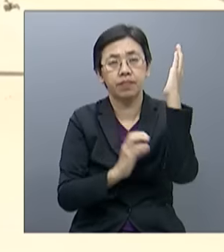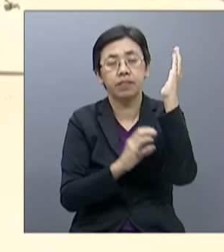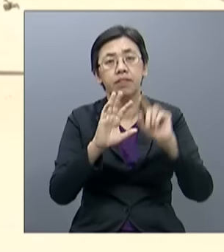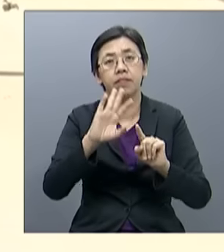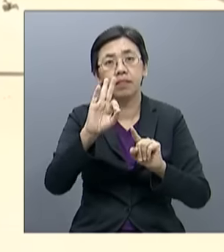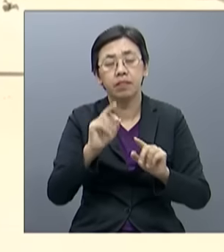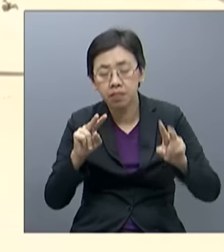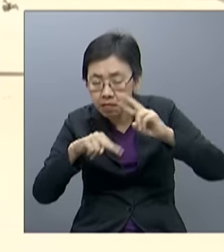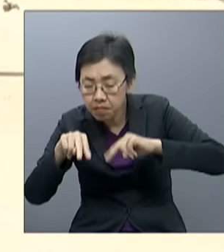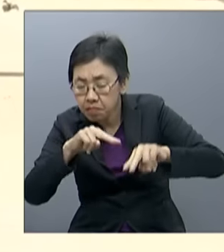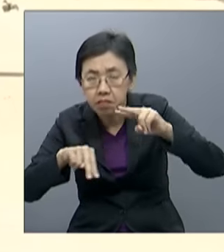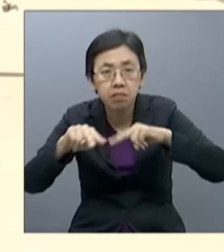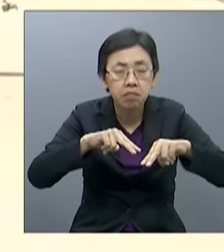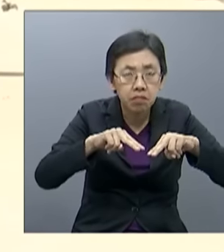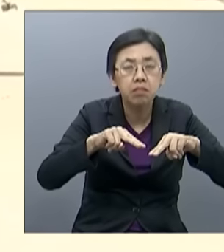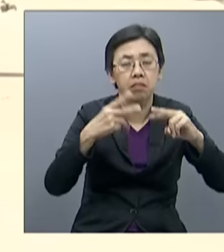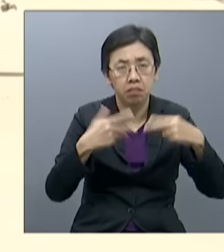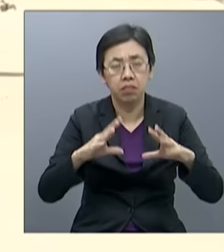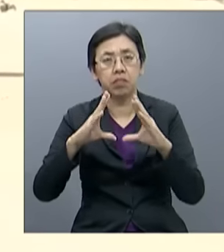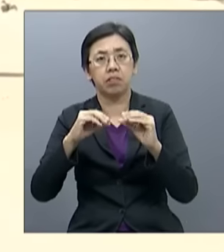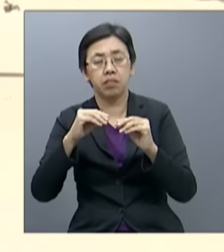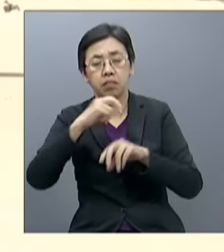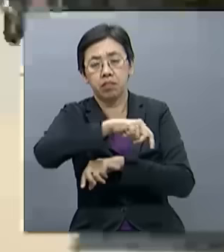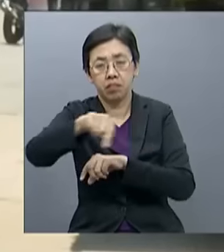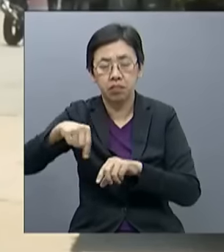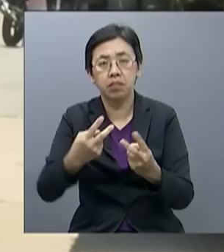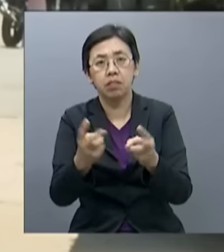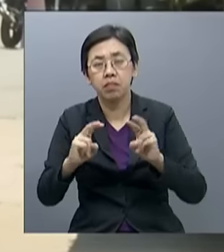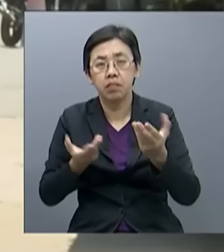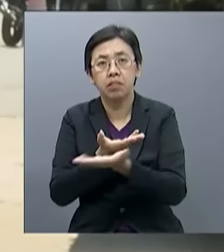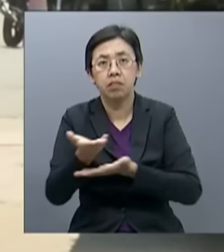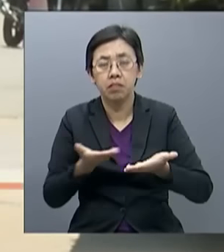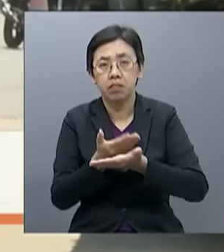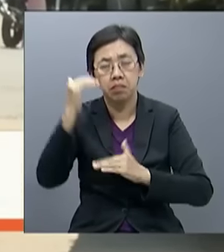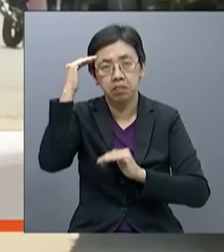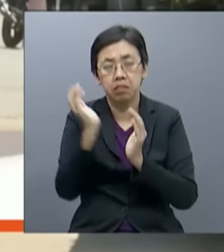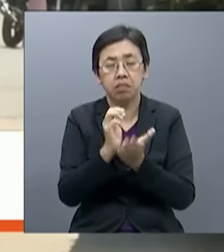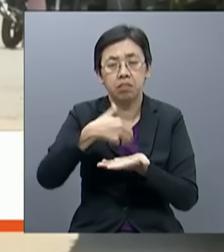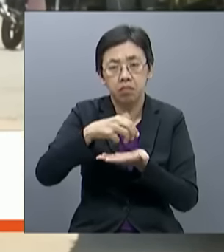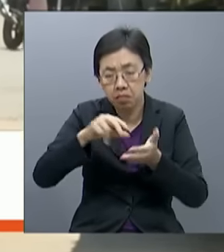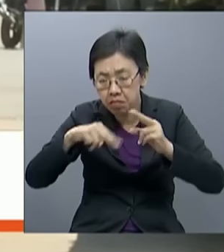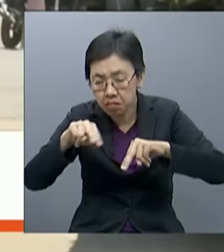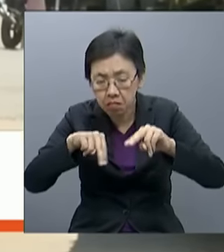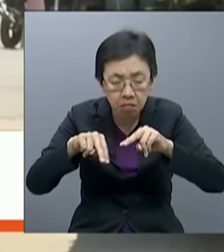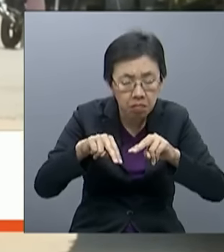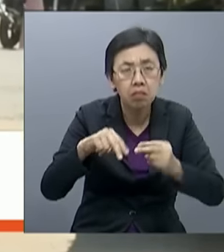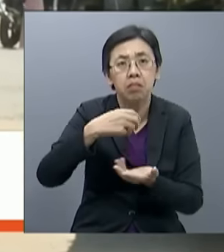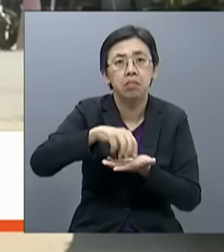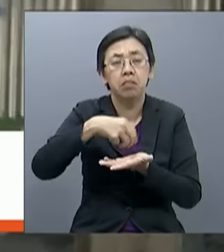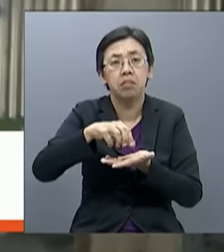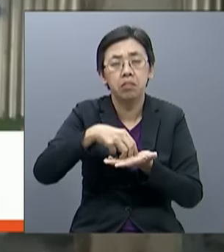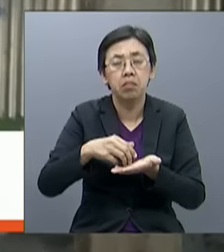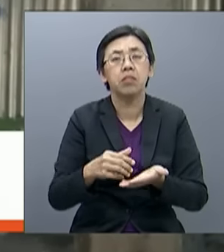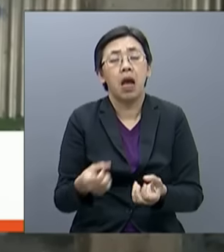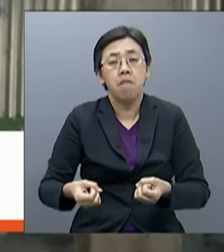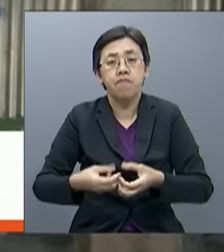งพื้นที่ตรวจสอบก่อนประชุมร่วมกับหน่วยงานที่เกี่ยวข้องนะคะโดยเจ้าหน้าที่นั้นได้รายงานผลการตรวจสอบที่เกิดเหตุเบื้องต้นพบว่าระเบิด